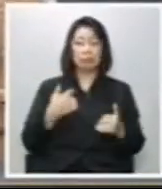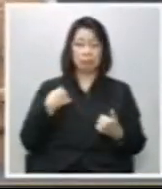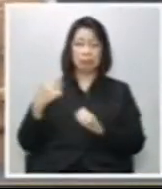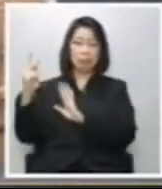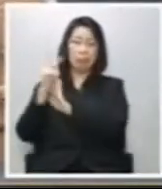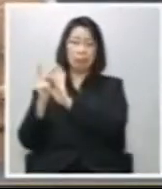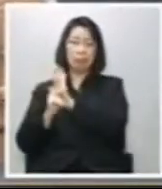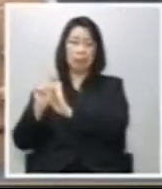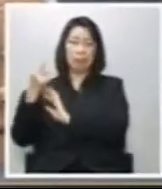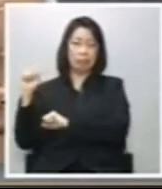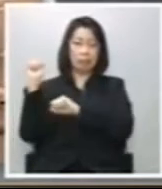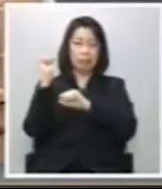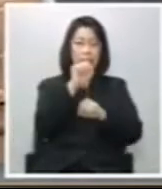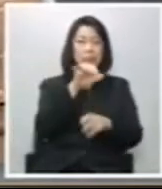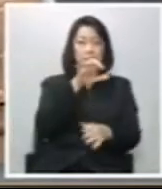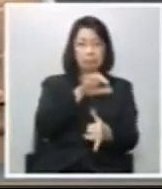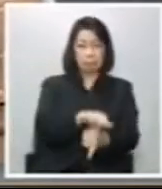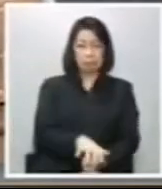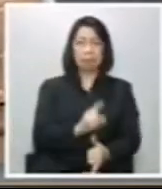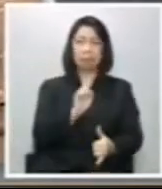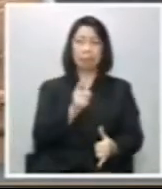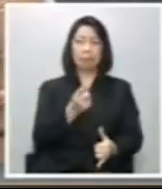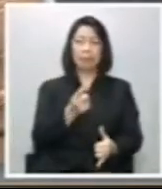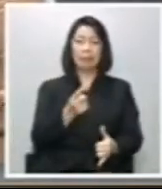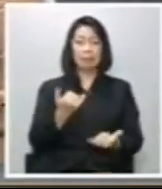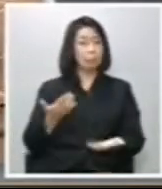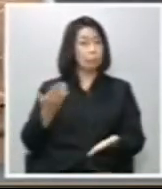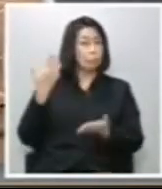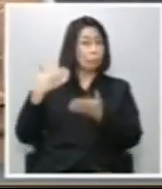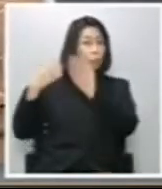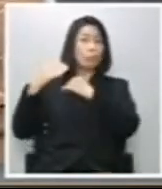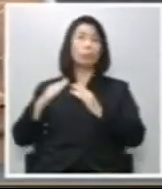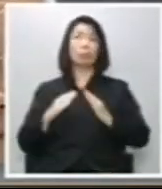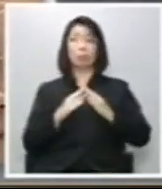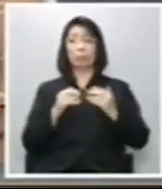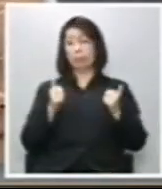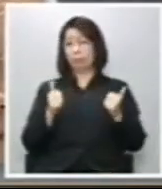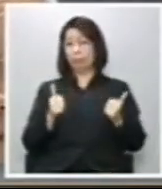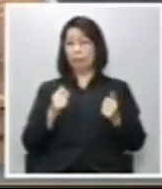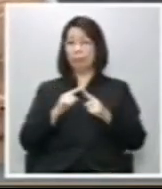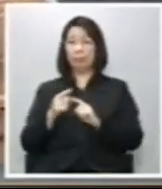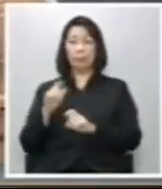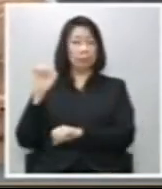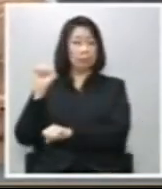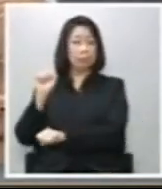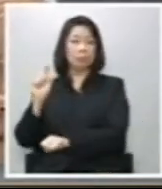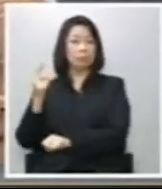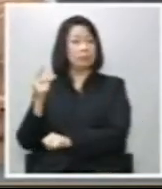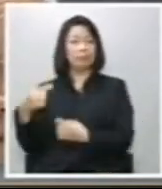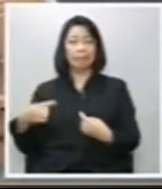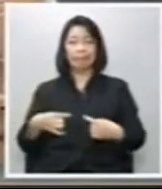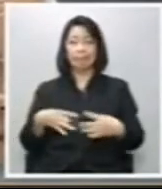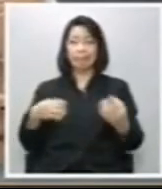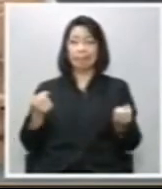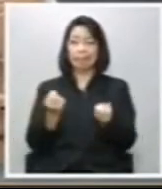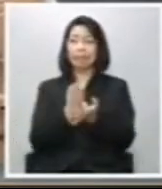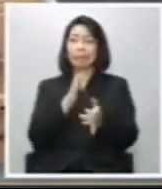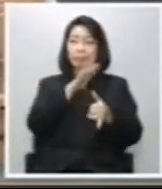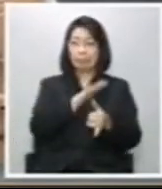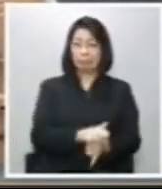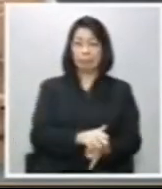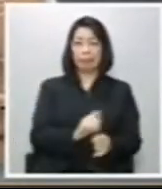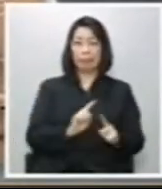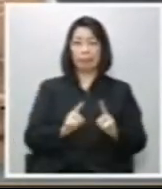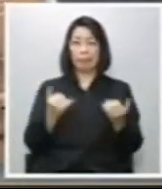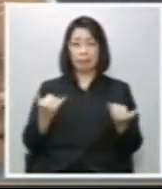ใหม่มาจัดการอีกทั้งที่ในความเป็นจริงแล้วเราค้นพบว่าพื้นที่ของชาวเลเนี่ยมีการปักหมุดแล้ว